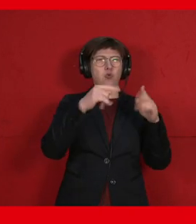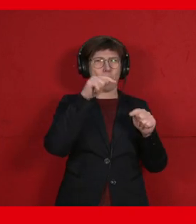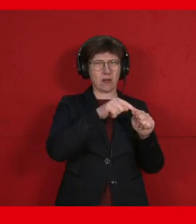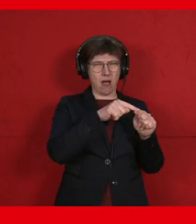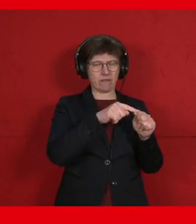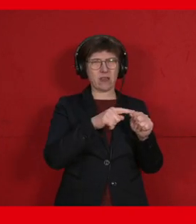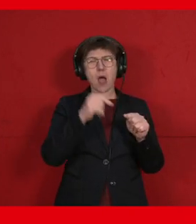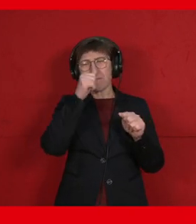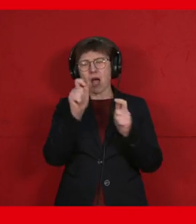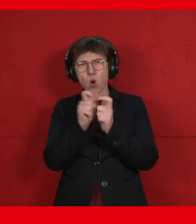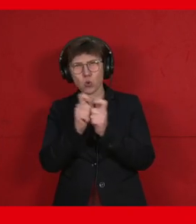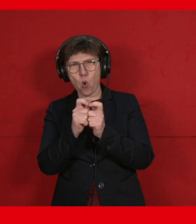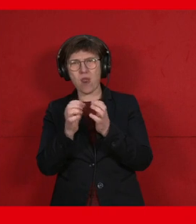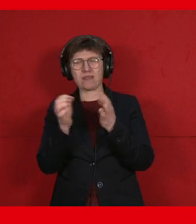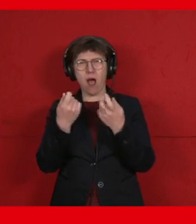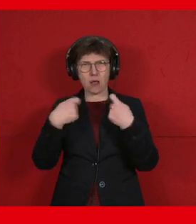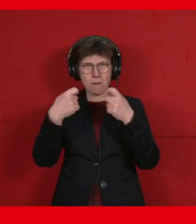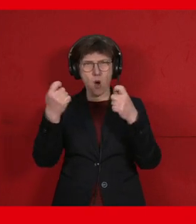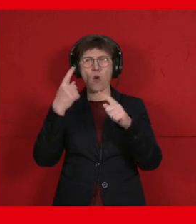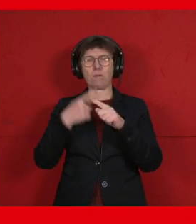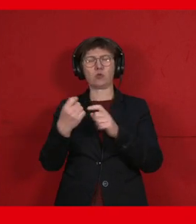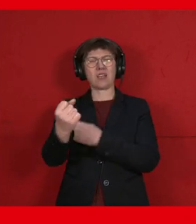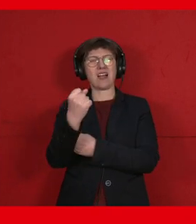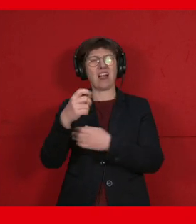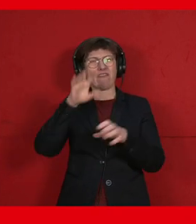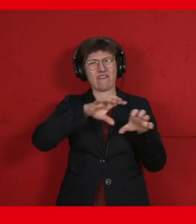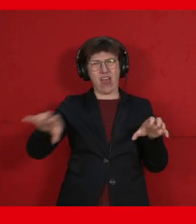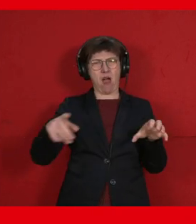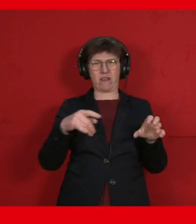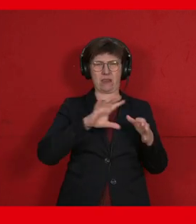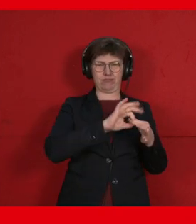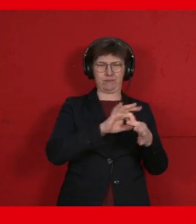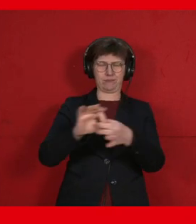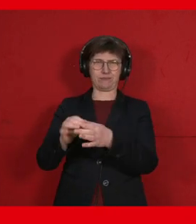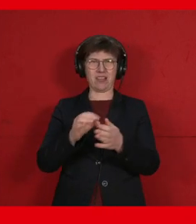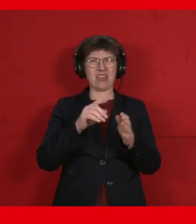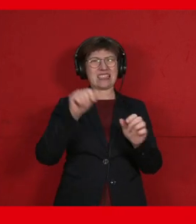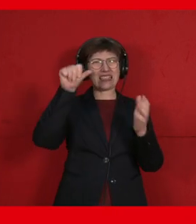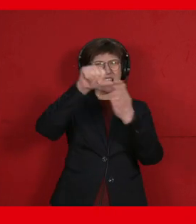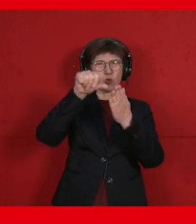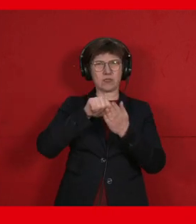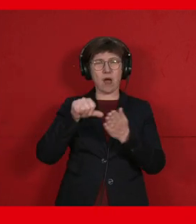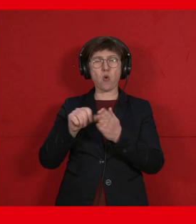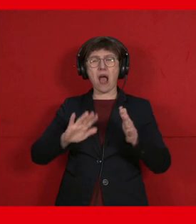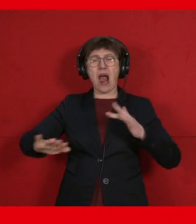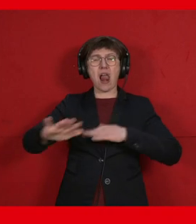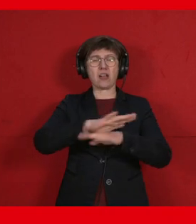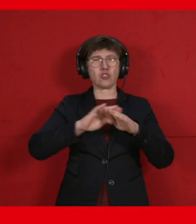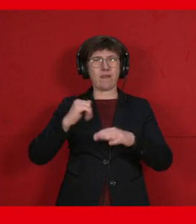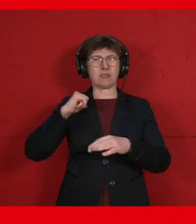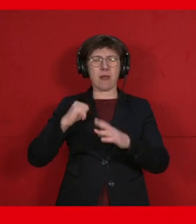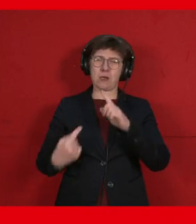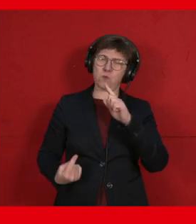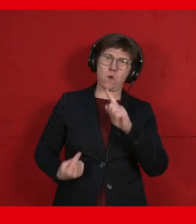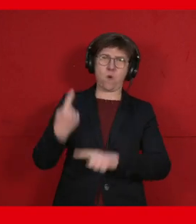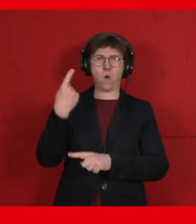da, wo Braunkohletagebaue sind und dann die entsprechenden Kraftwerke drumherum sind. Das heißt, wir hatten da auch Landschaftsbelastungen